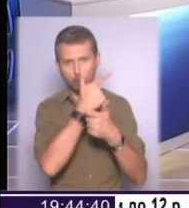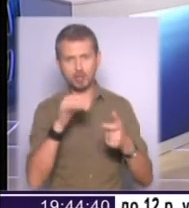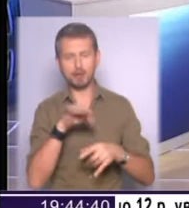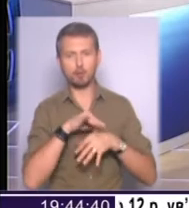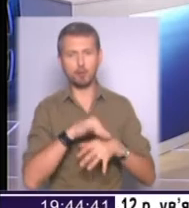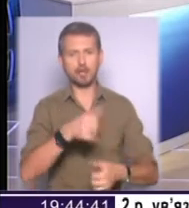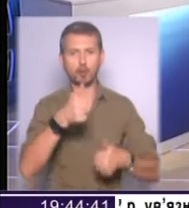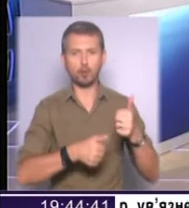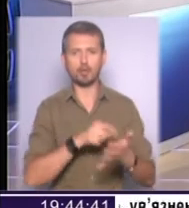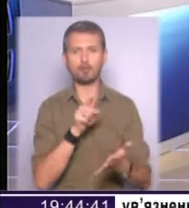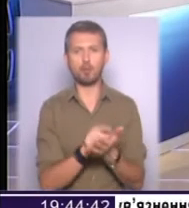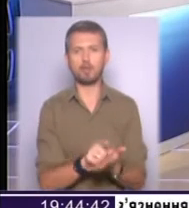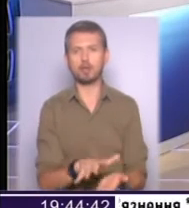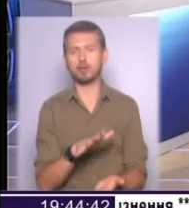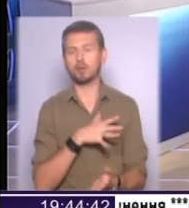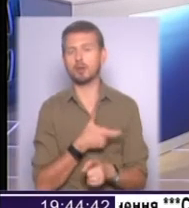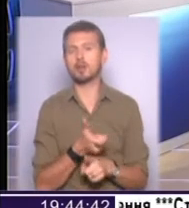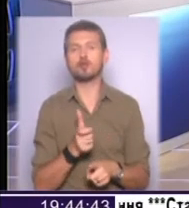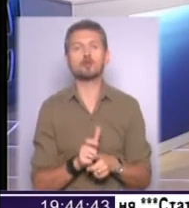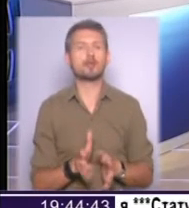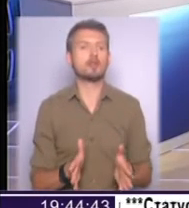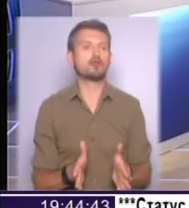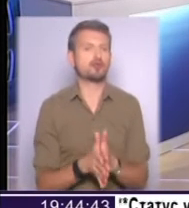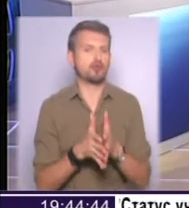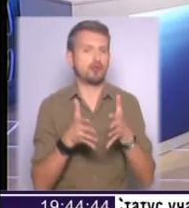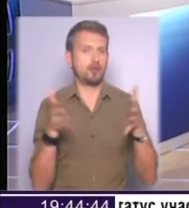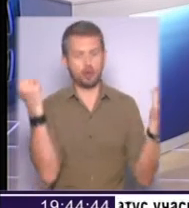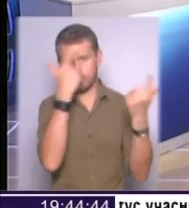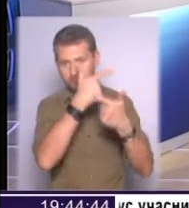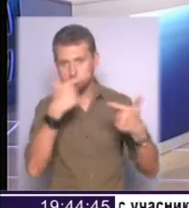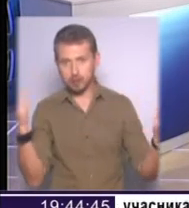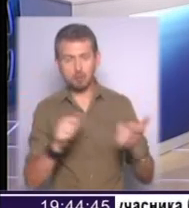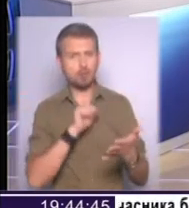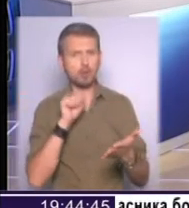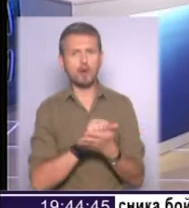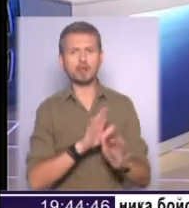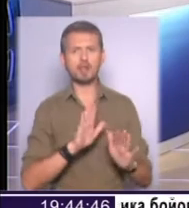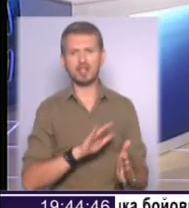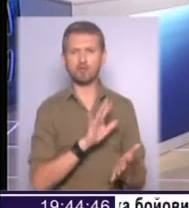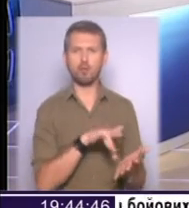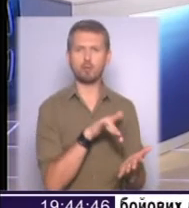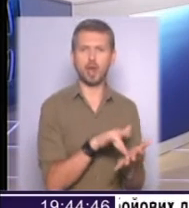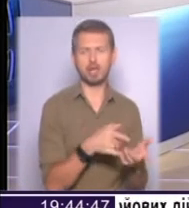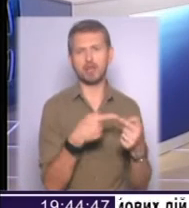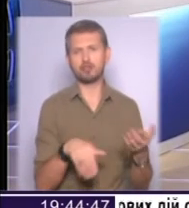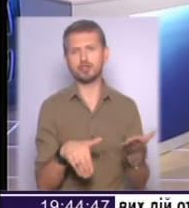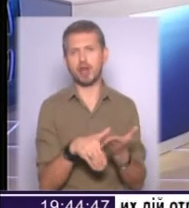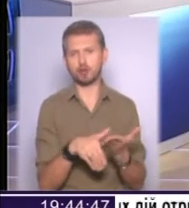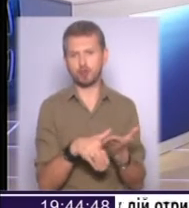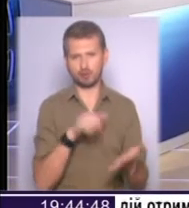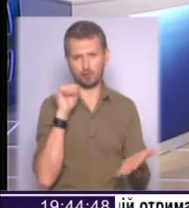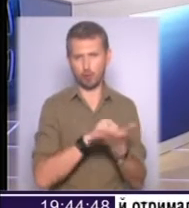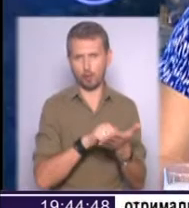проведення конкурсів повинні бути дуже широкими і публікуватися не тільки в комунальних чи якихось там інших засобах друкованих